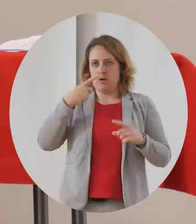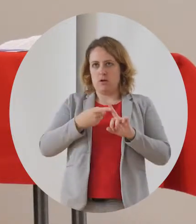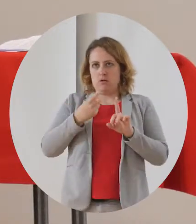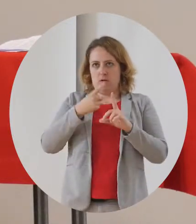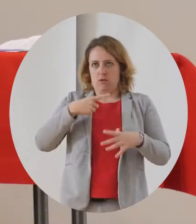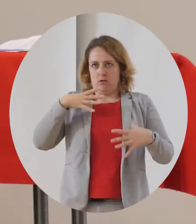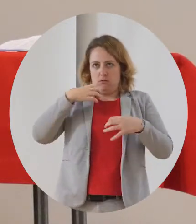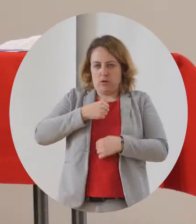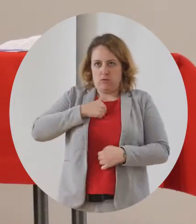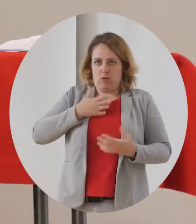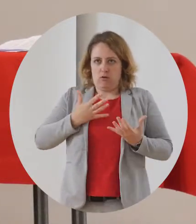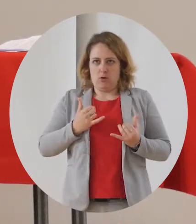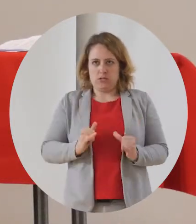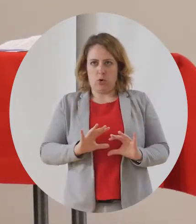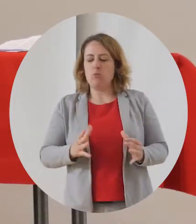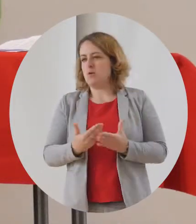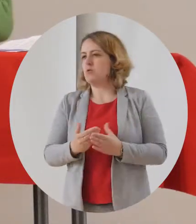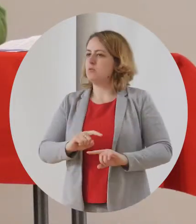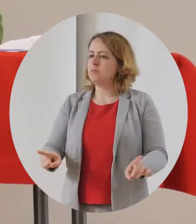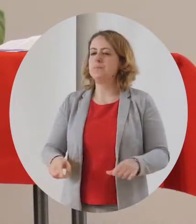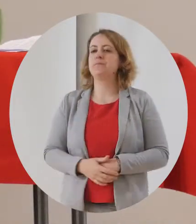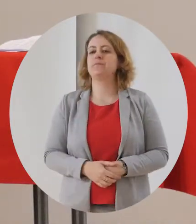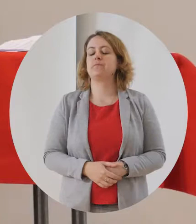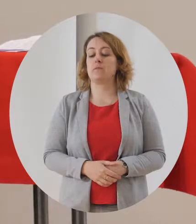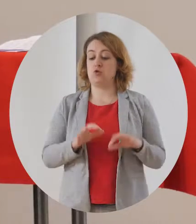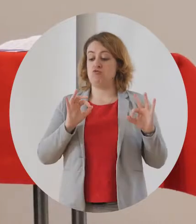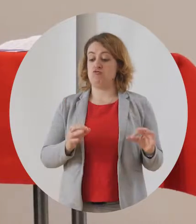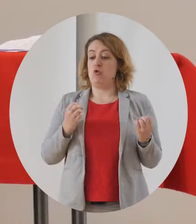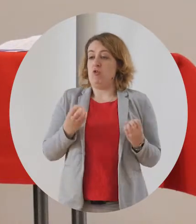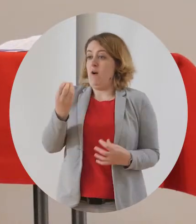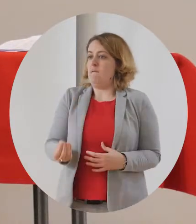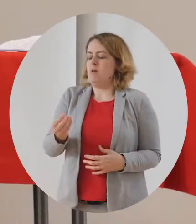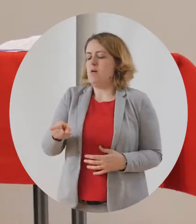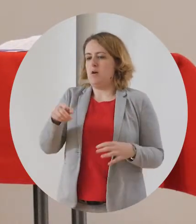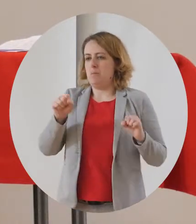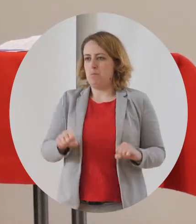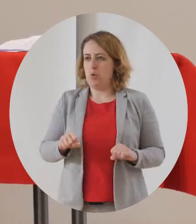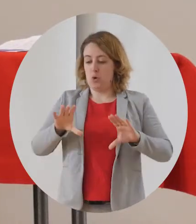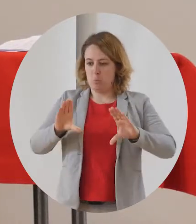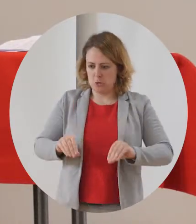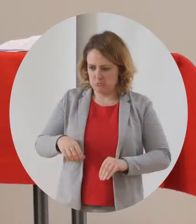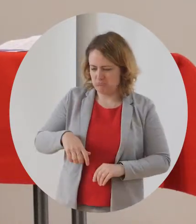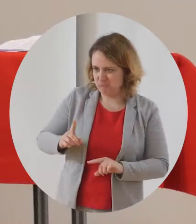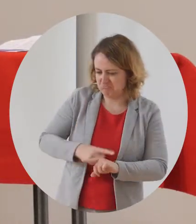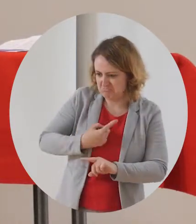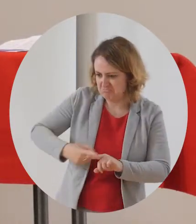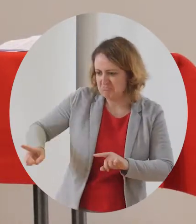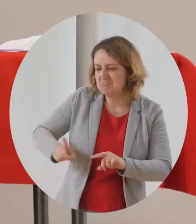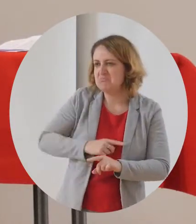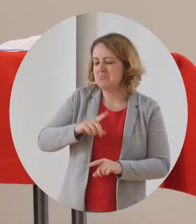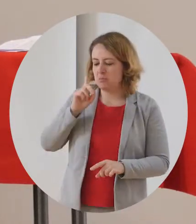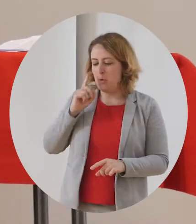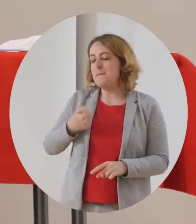pour pouvoir faire autre chose. Voilà. Et c'est vrai qu'ils peuvent adopter des positions et des attitudes très